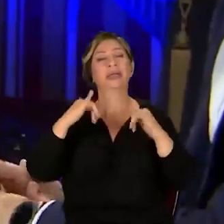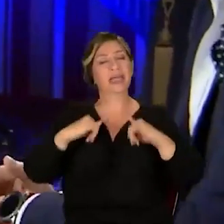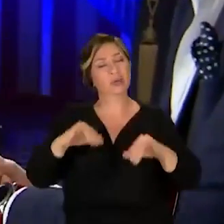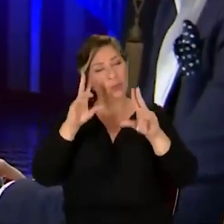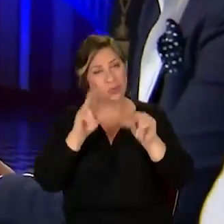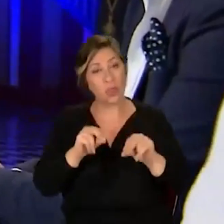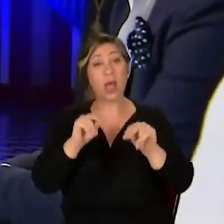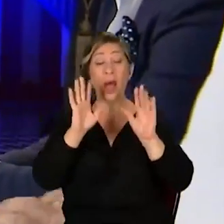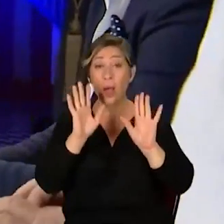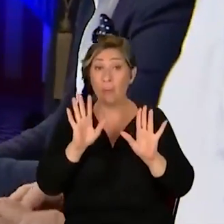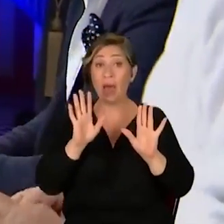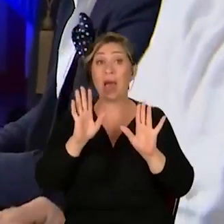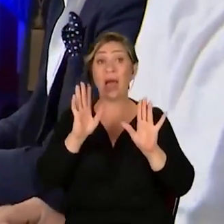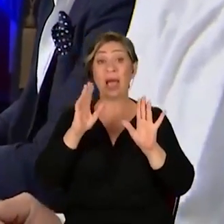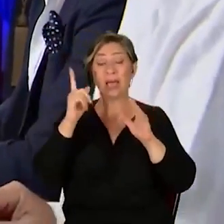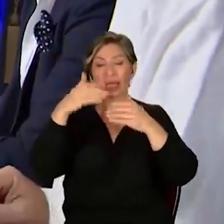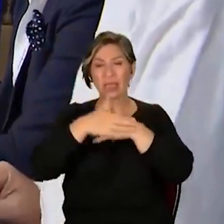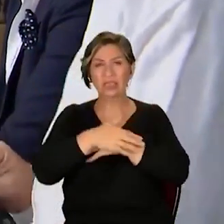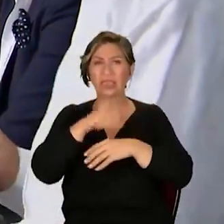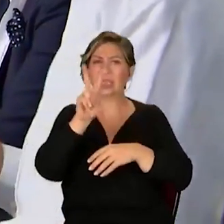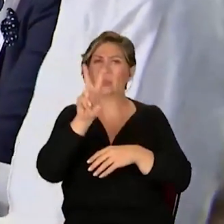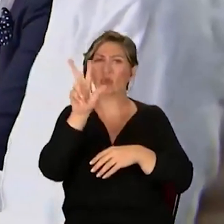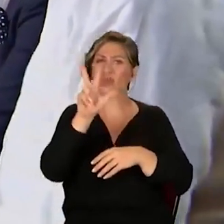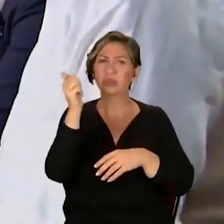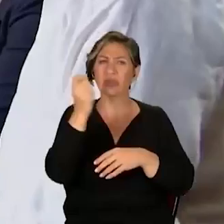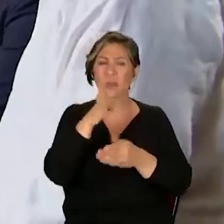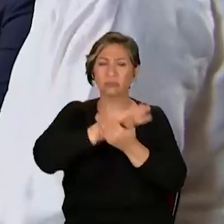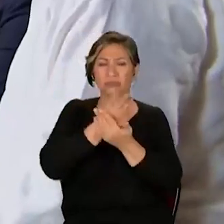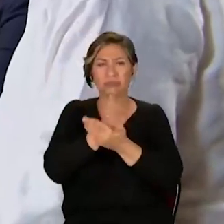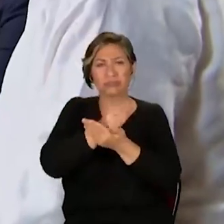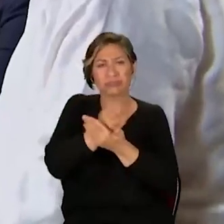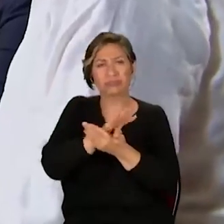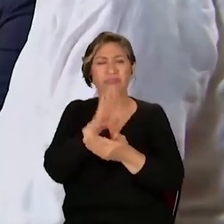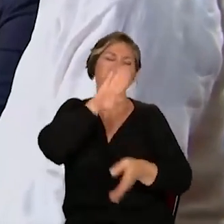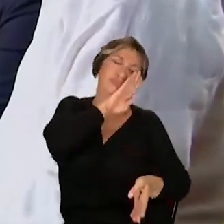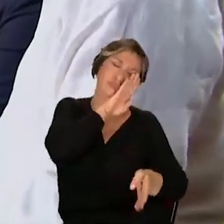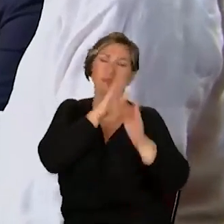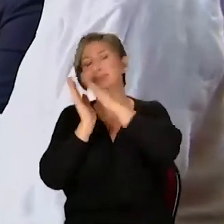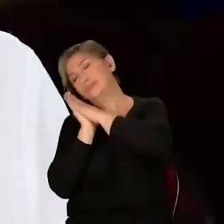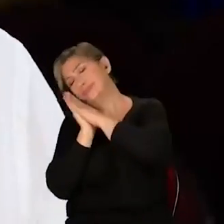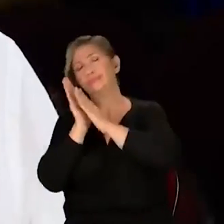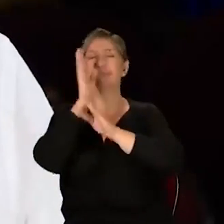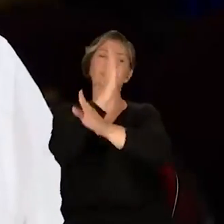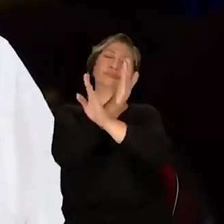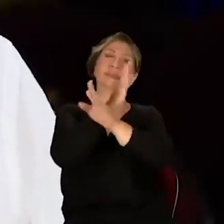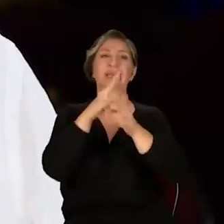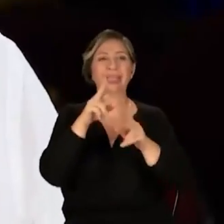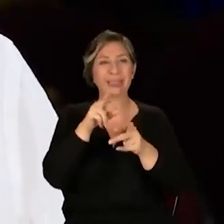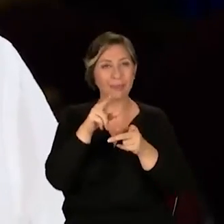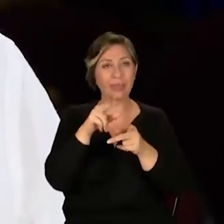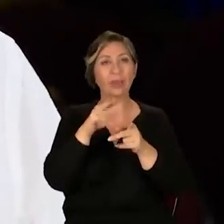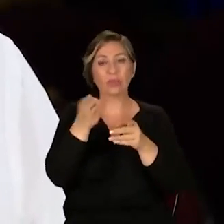Ona rağmen bir insan gecede ortalama 20-30 defa pozisyon değiştirir ve her pozisyon değiştirdiğinde